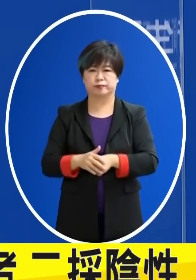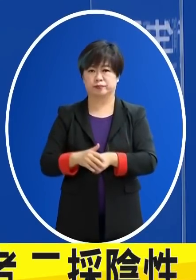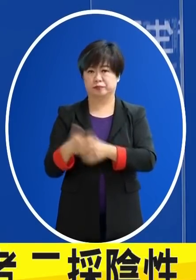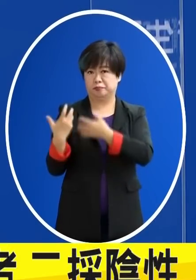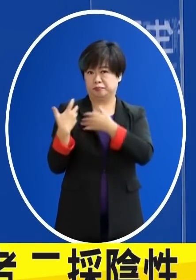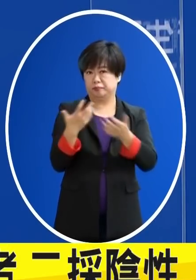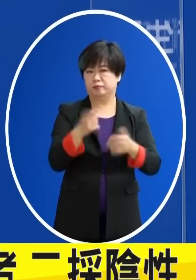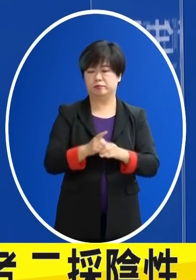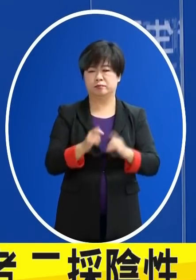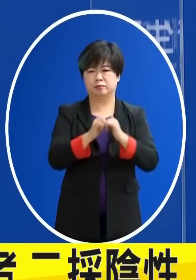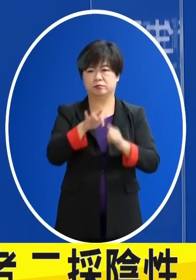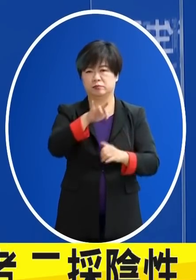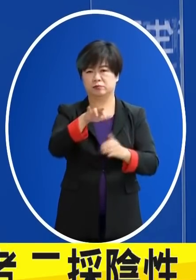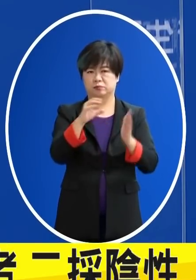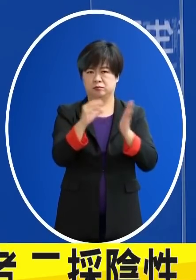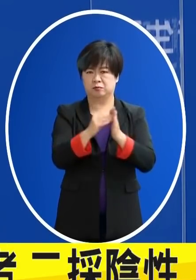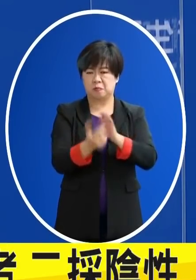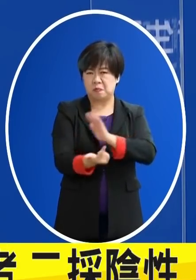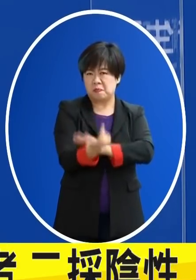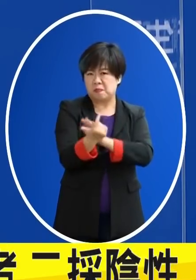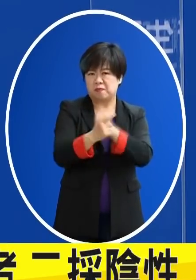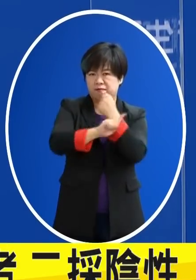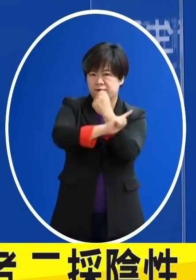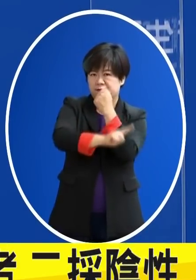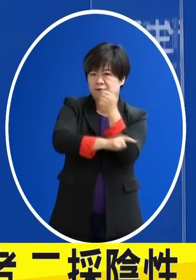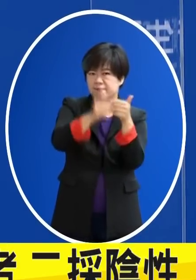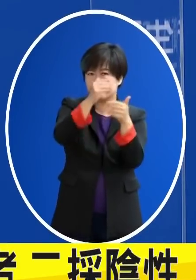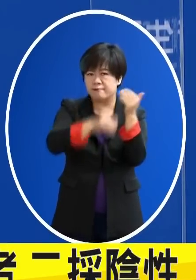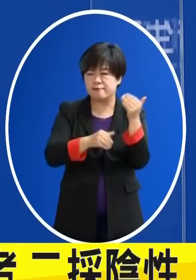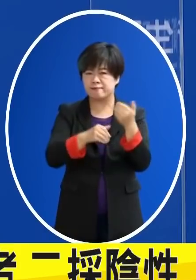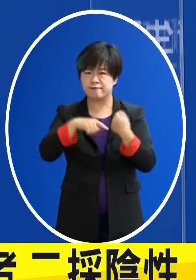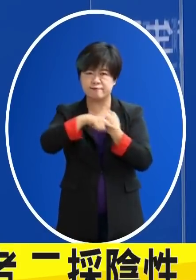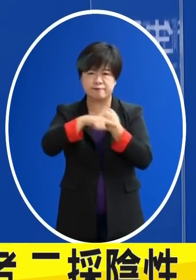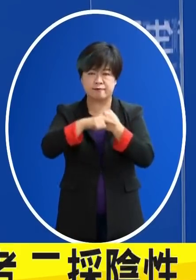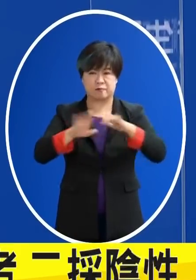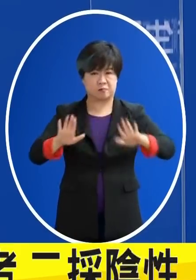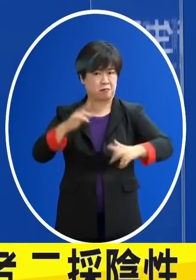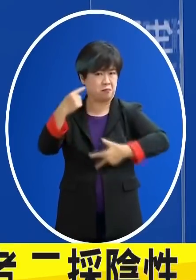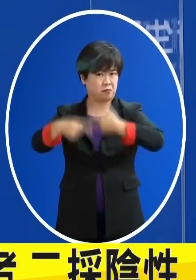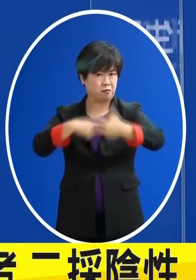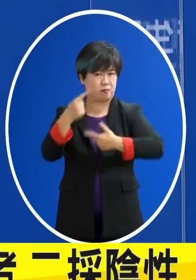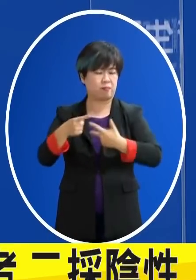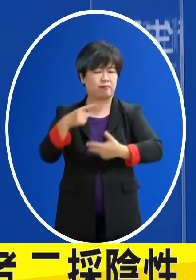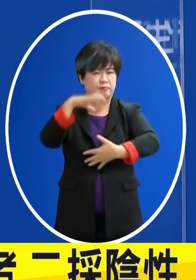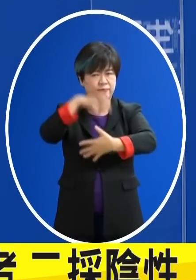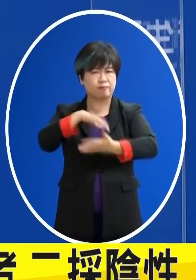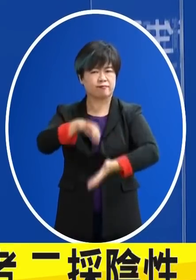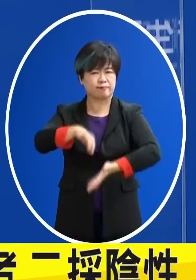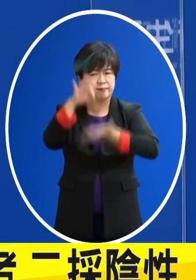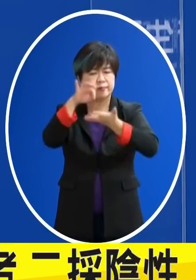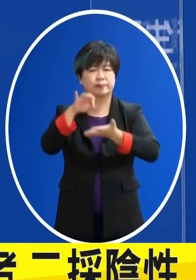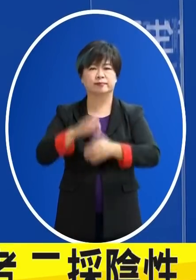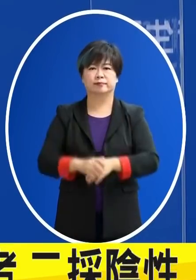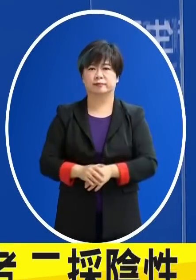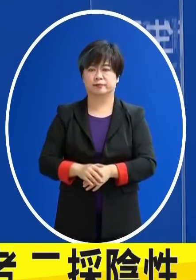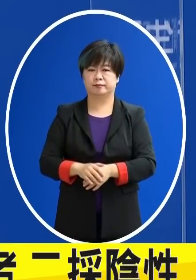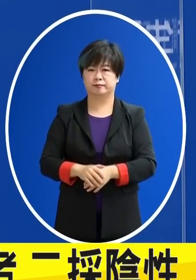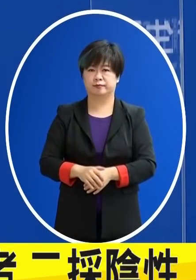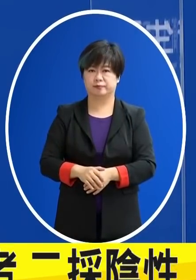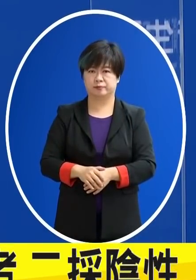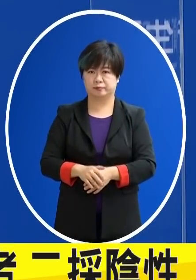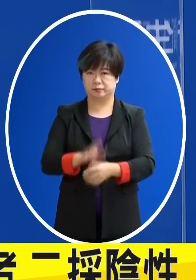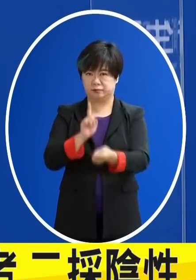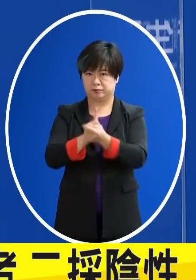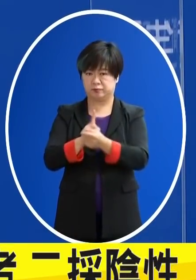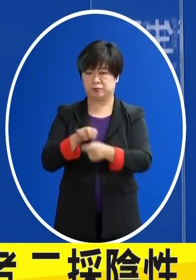局紧速就法规面的部分，在这周内要必须要提出来。那我们会针对